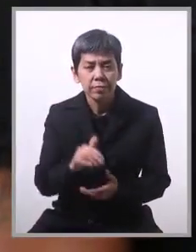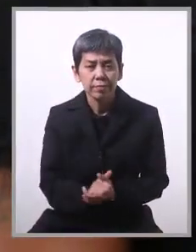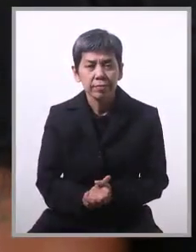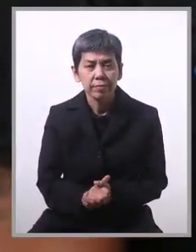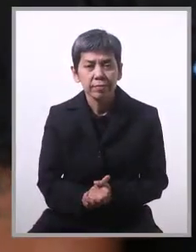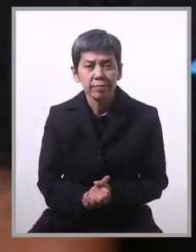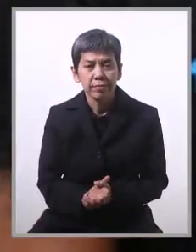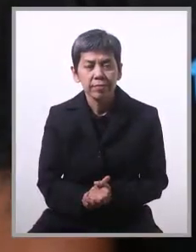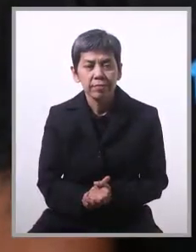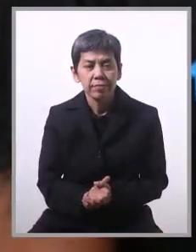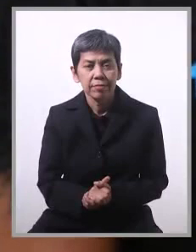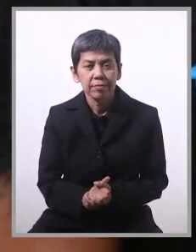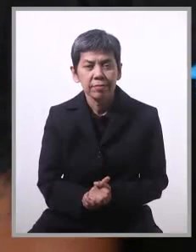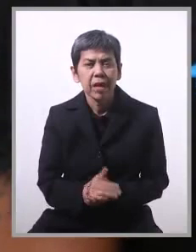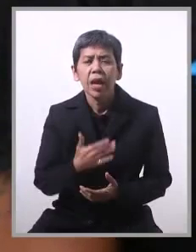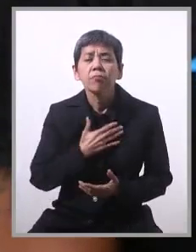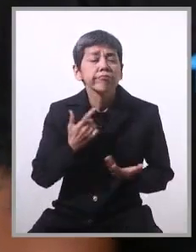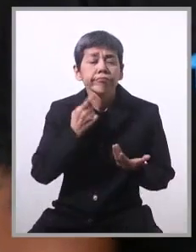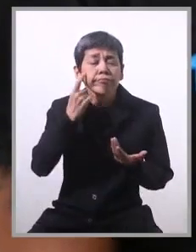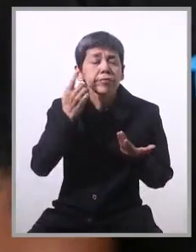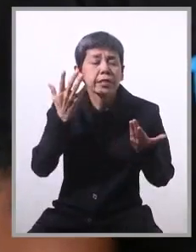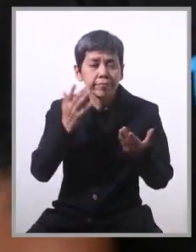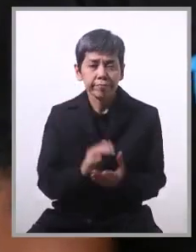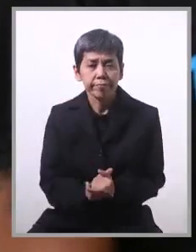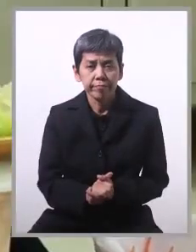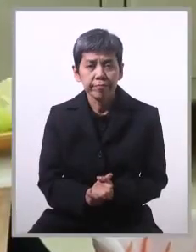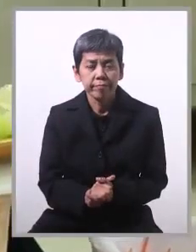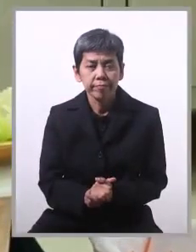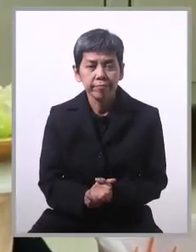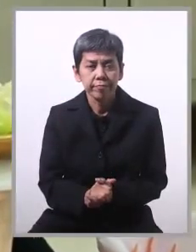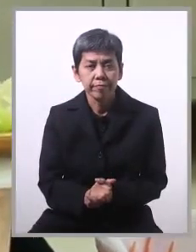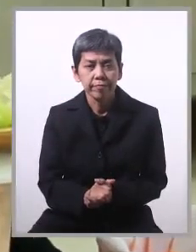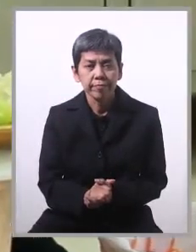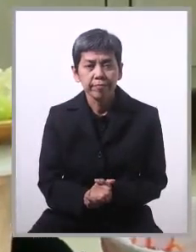เล็กเราก็เจอ